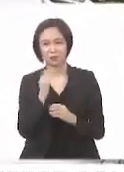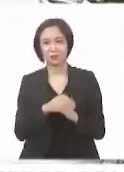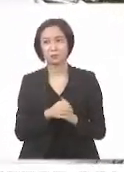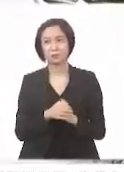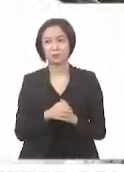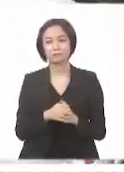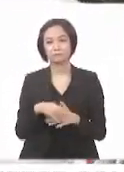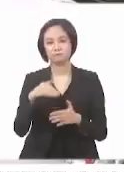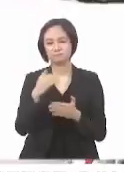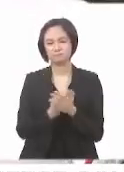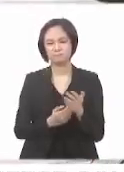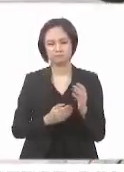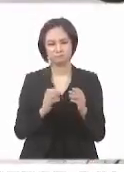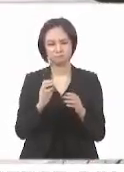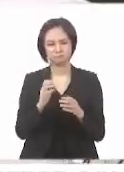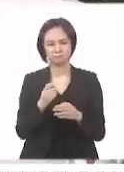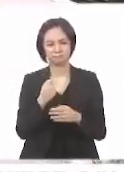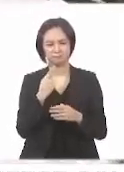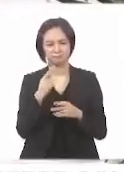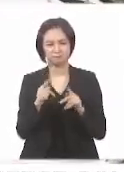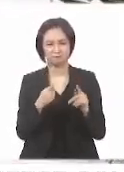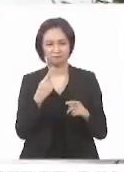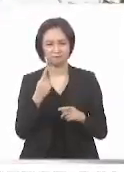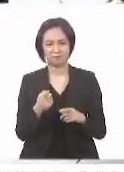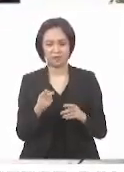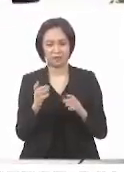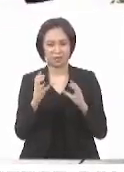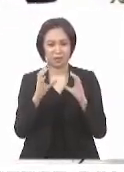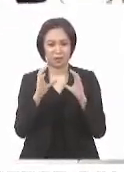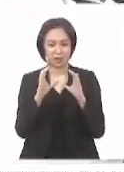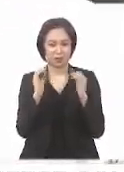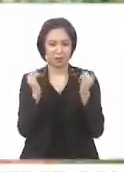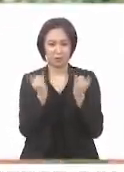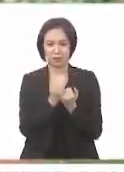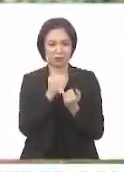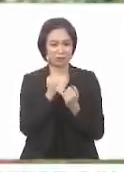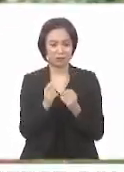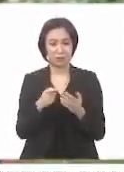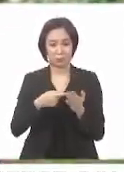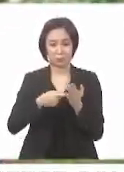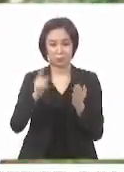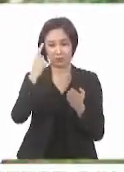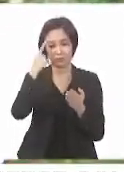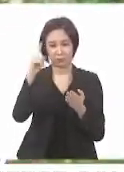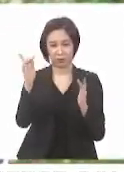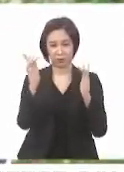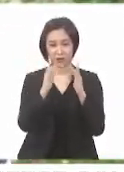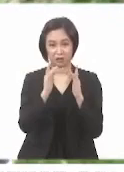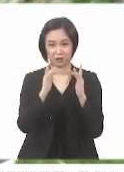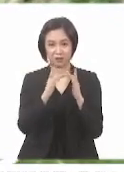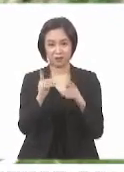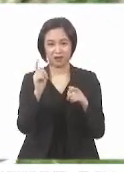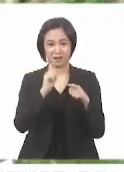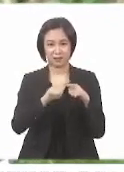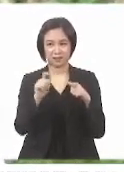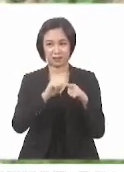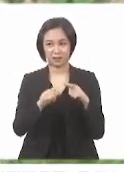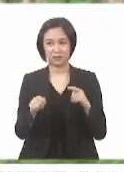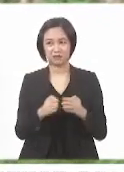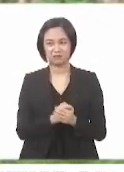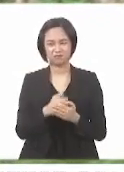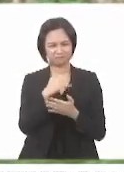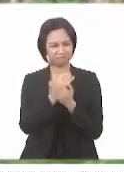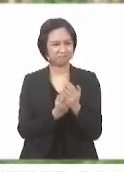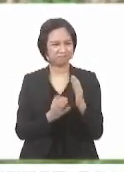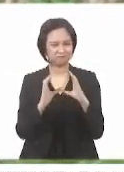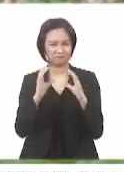ng kumpanya ang anumang gastusin sa internet at kuryente. Lalo na ngayon, yung mga hindi naman binibigay yung mga ano ng ibang company yung